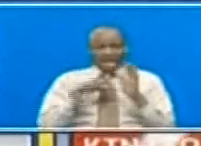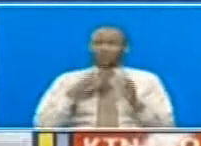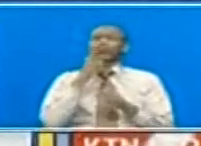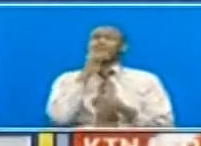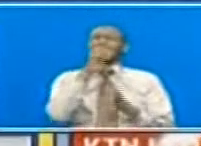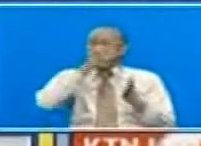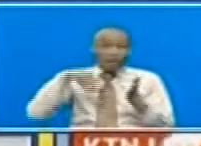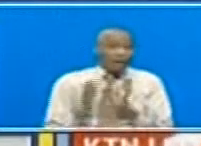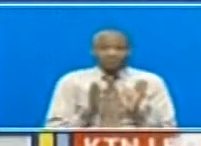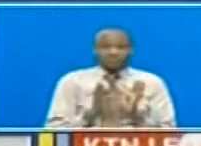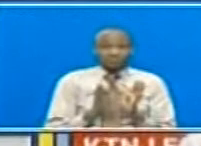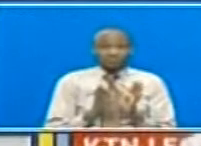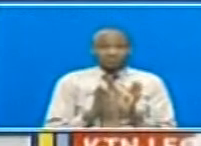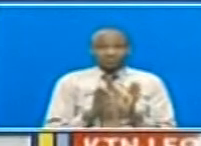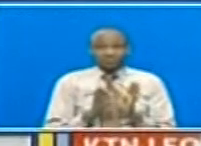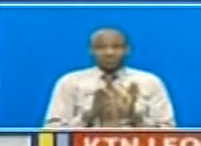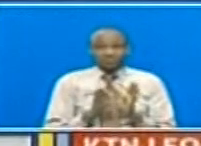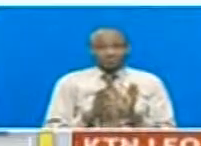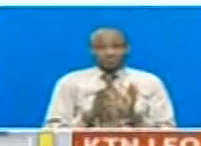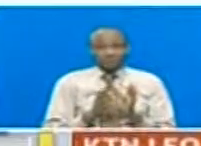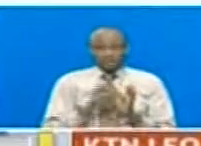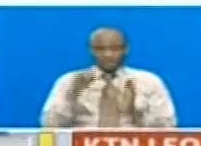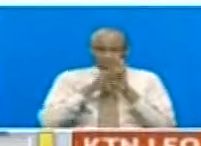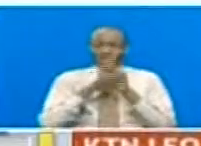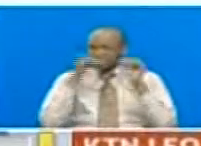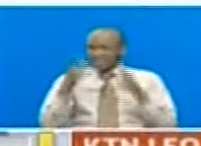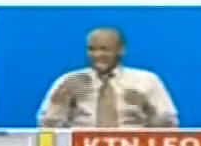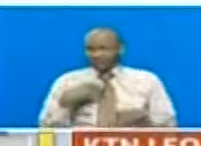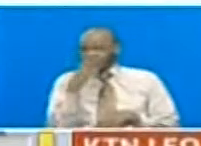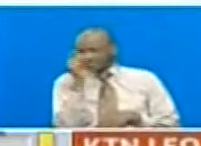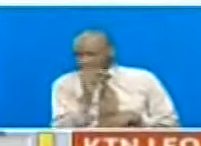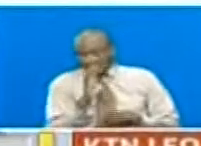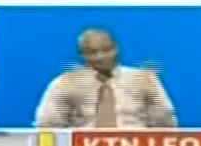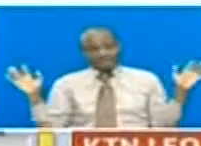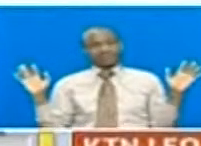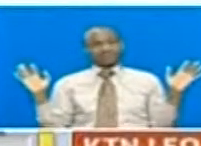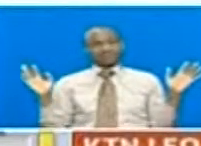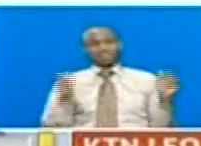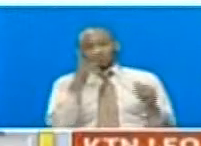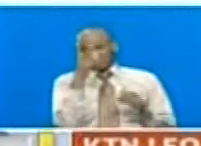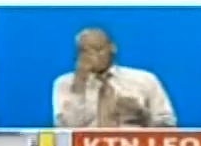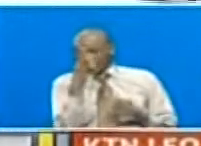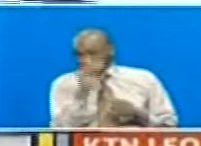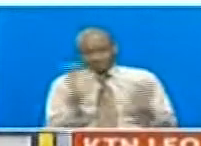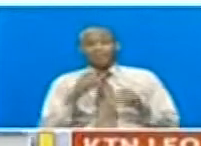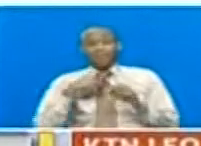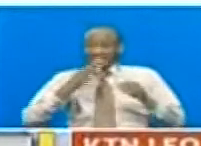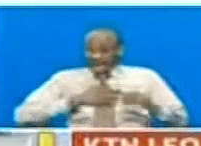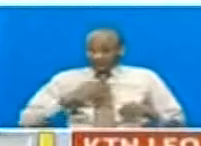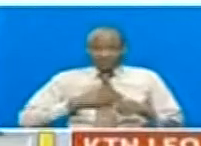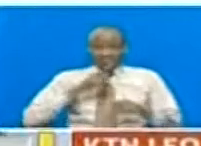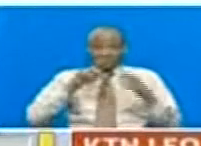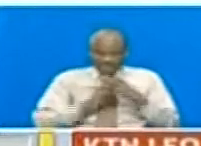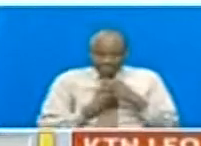nzima. Ambao programu nyingi zilikuwa zikichukua dakika 20 kizidi sana 30. Tulipokuwa tukianza